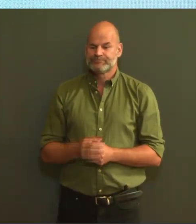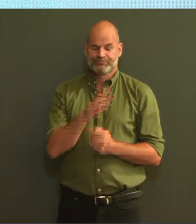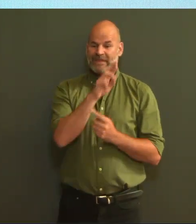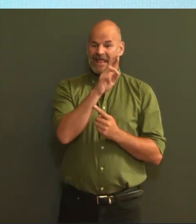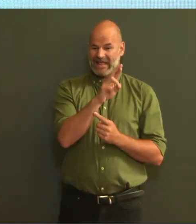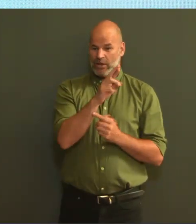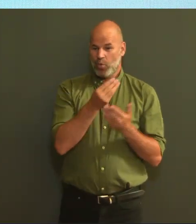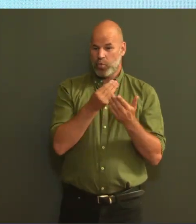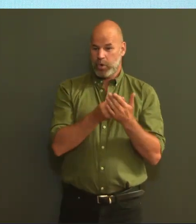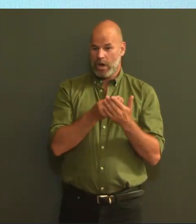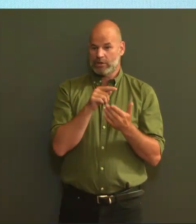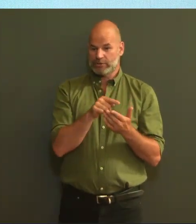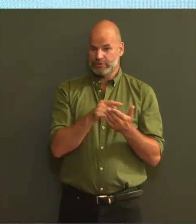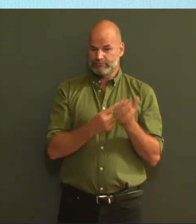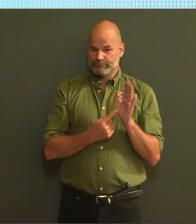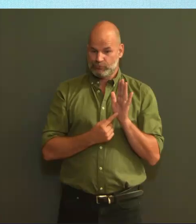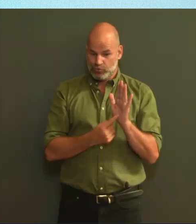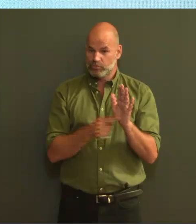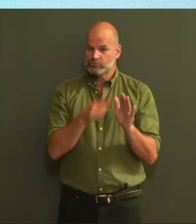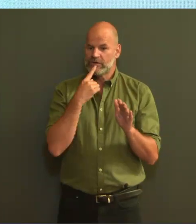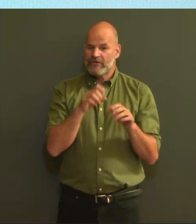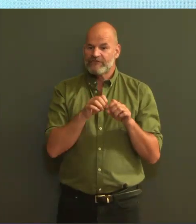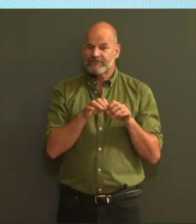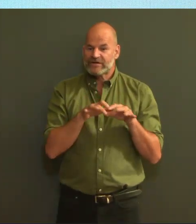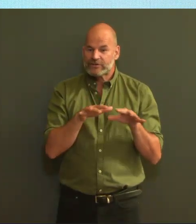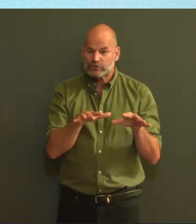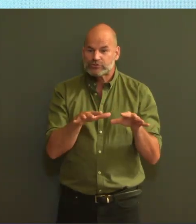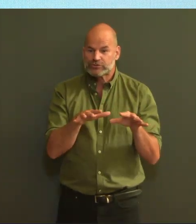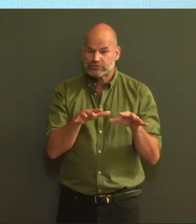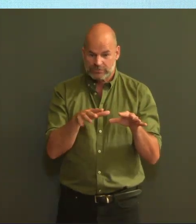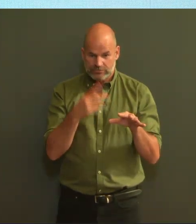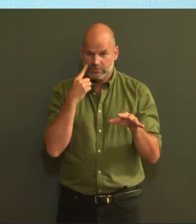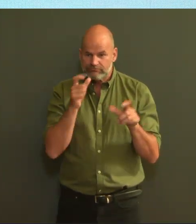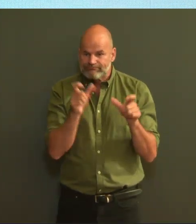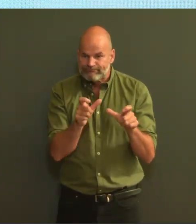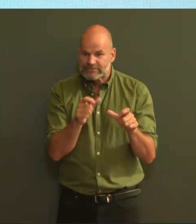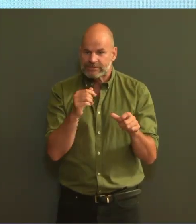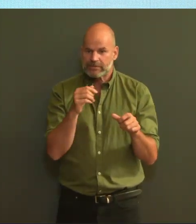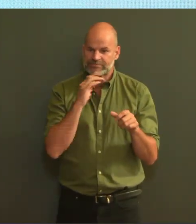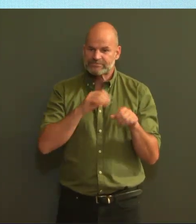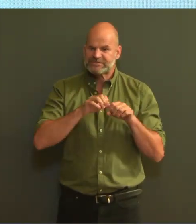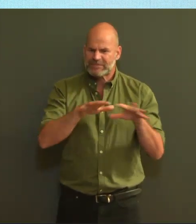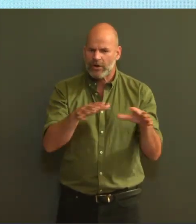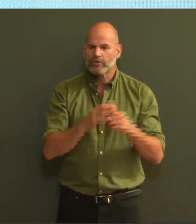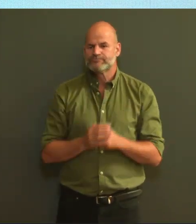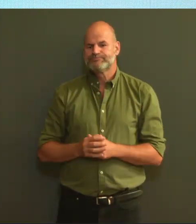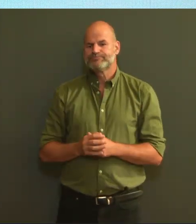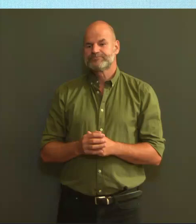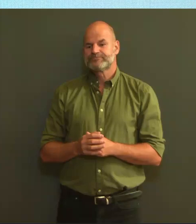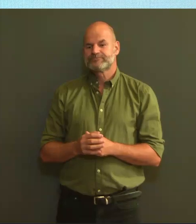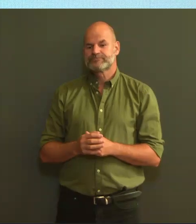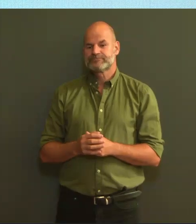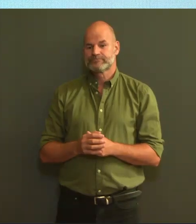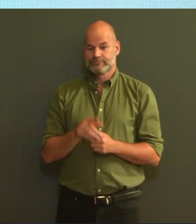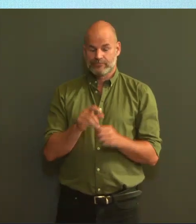besmettingsgraad. Dit is afhankelijk van de biologische kenmerken van het virus, dus van het virus zelf, maar ook van ons